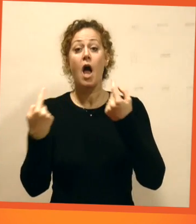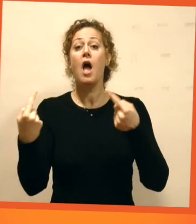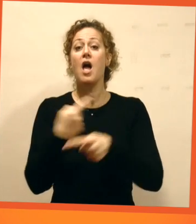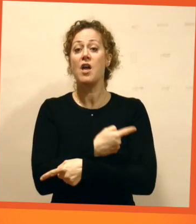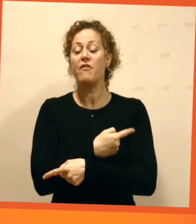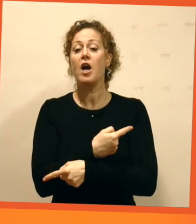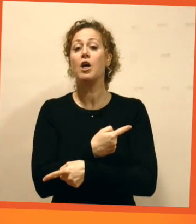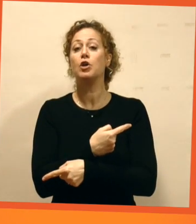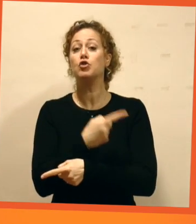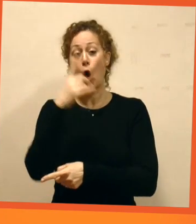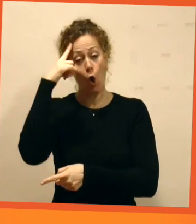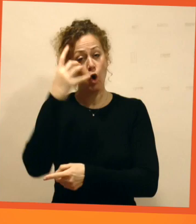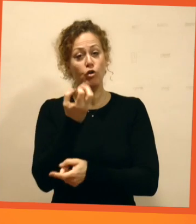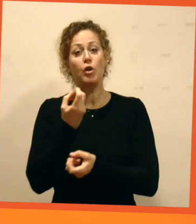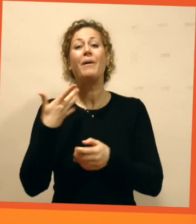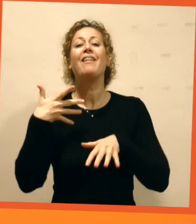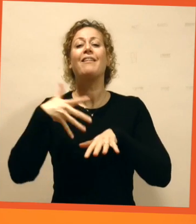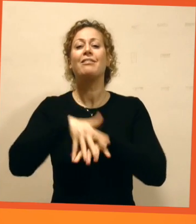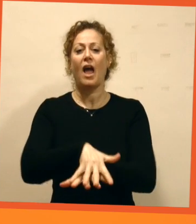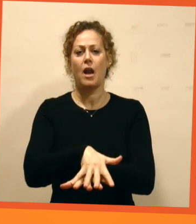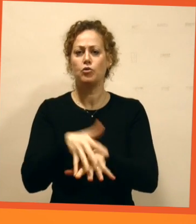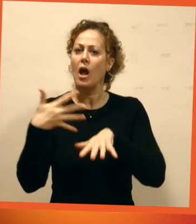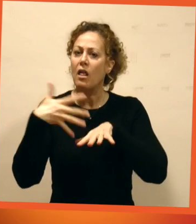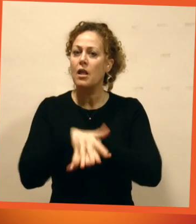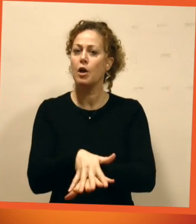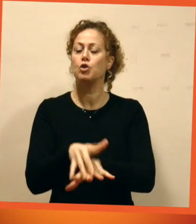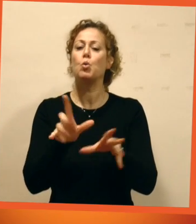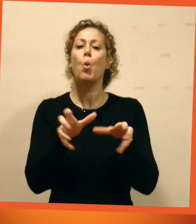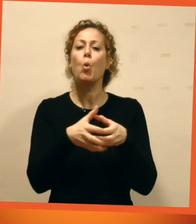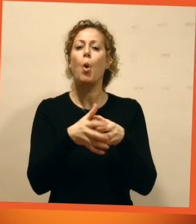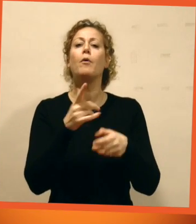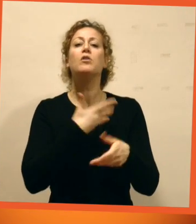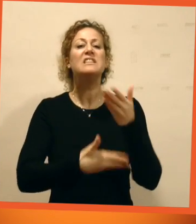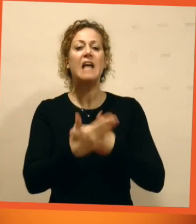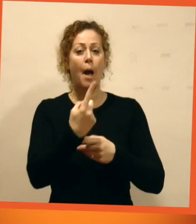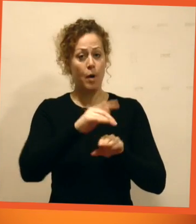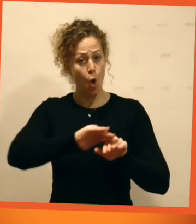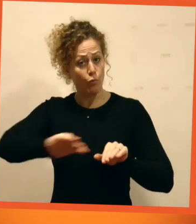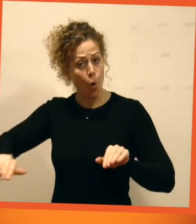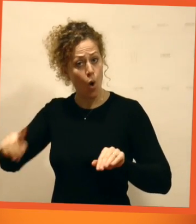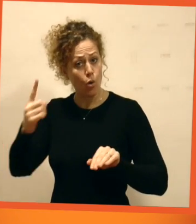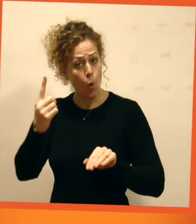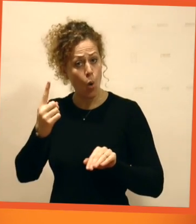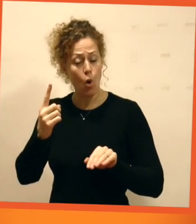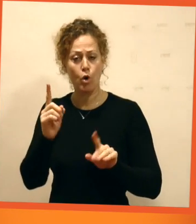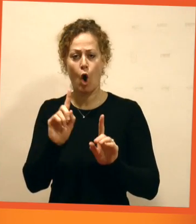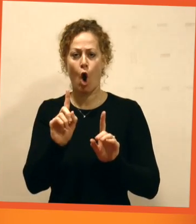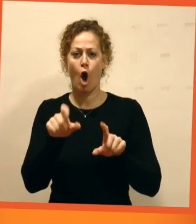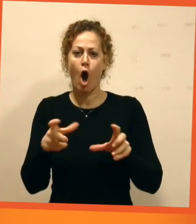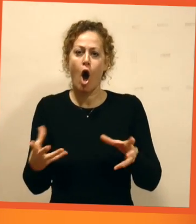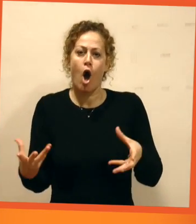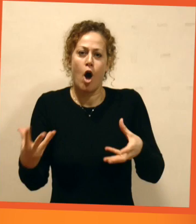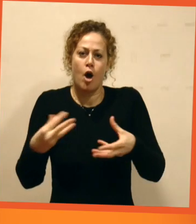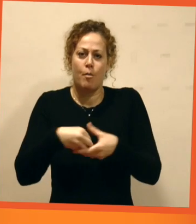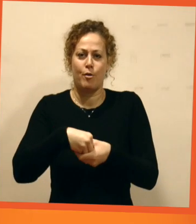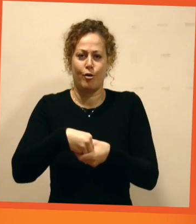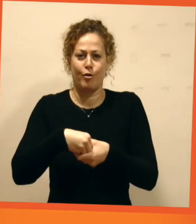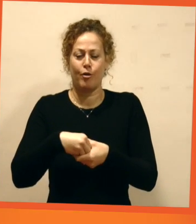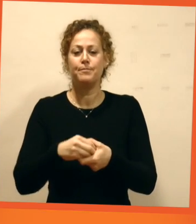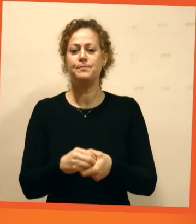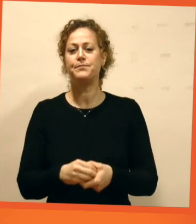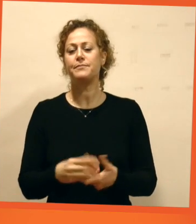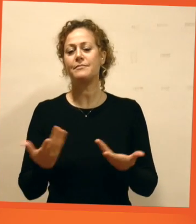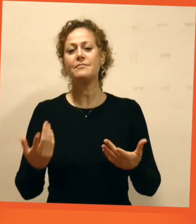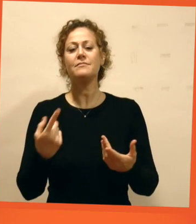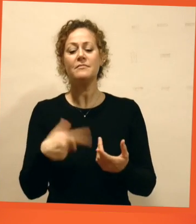di integrazione. C'è un gruppo dove c'è anche un disabile, cosa vuoi, lasciarlo fuori? Però non è che perché